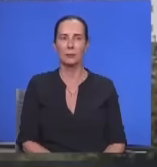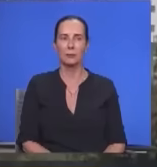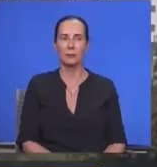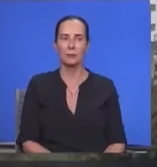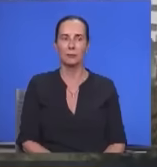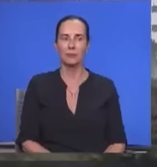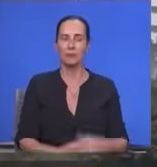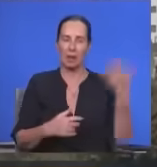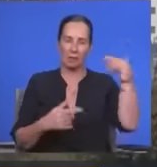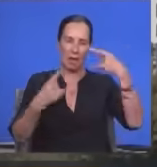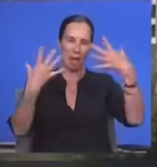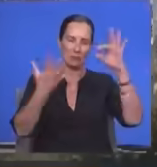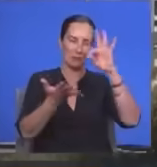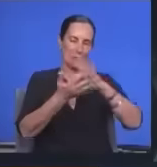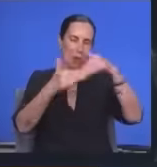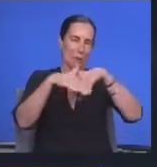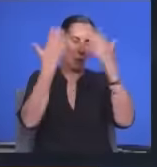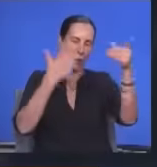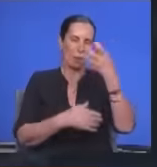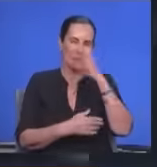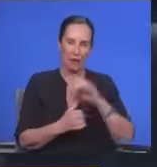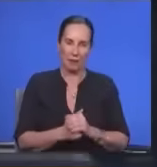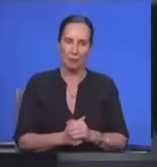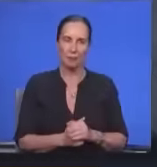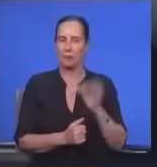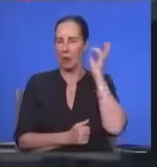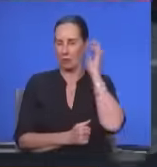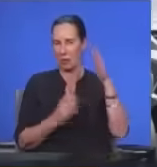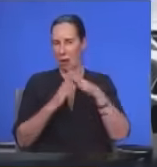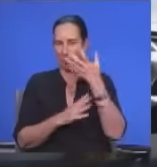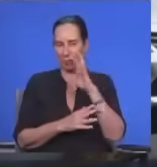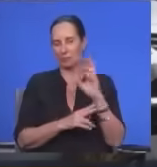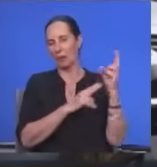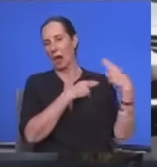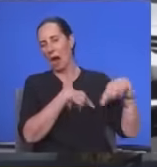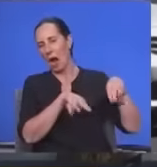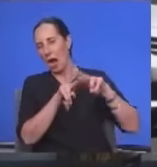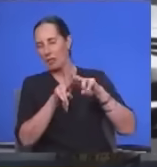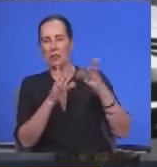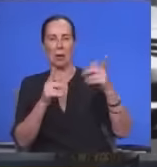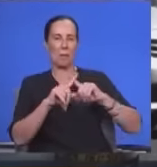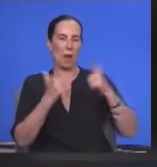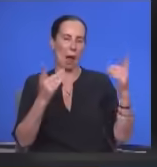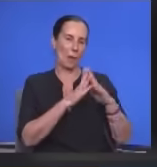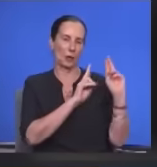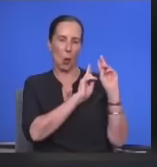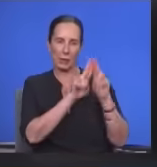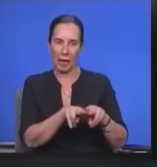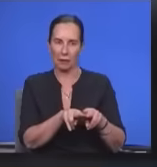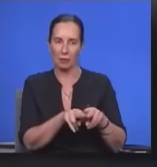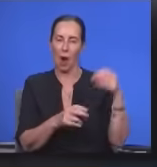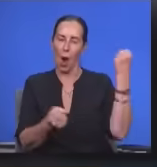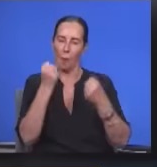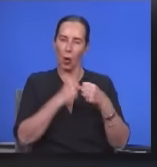זה קרה לפני כעשרה ימים לאור יום בטבריה. א', תושבת העיר, שווה מבילוי קיצי בבריכת השחייה. ברכב